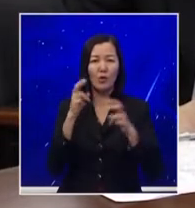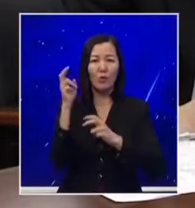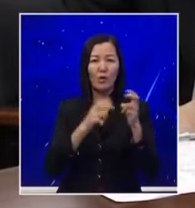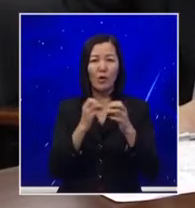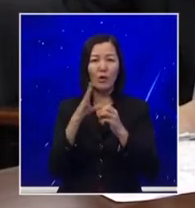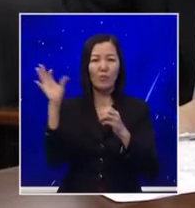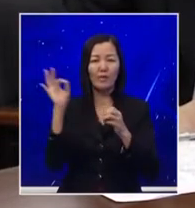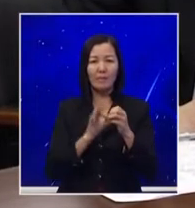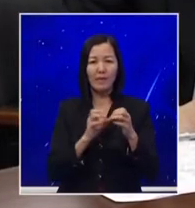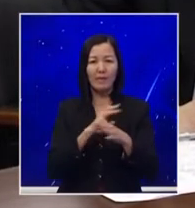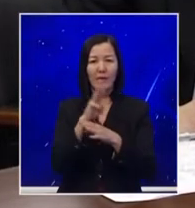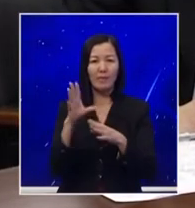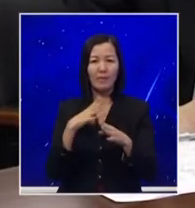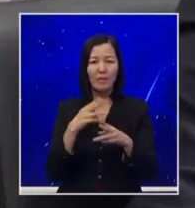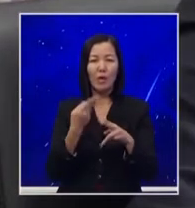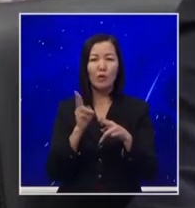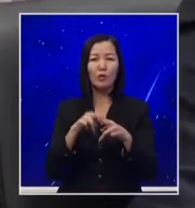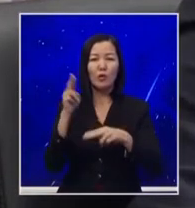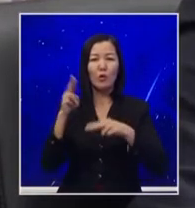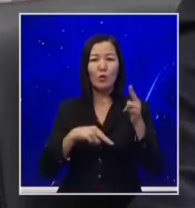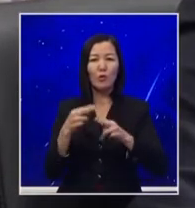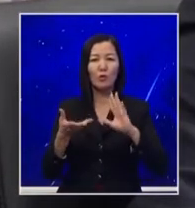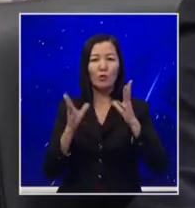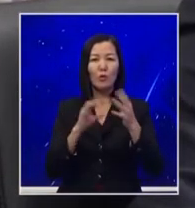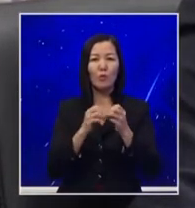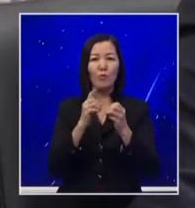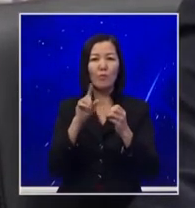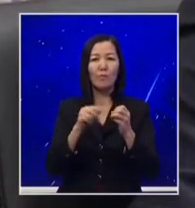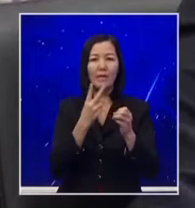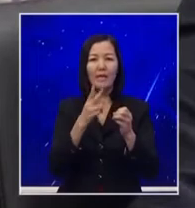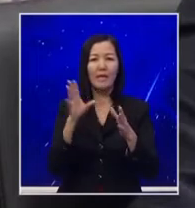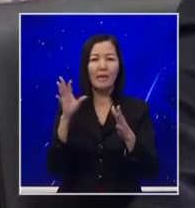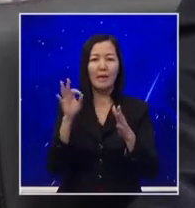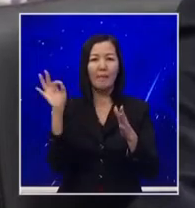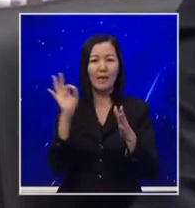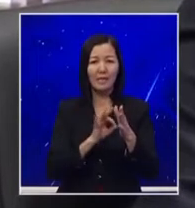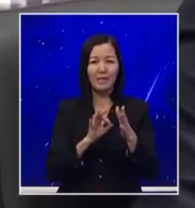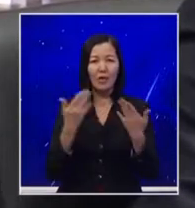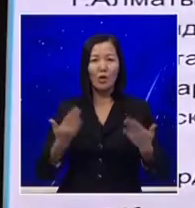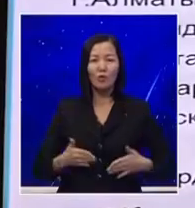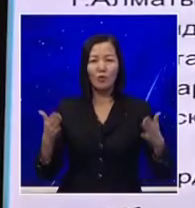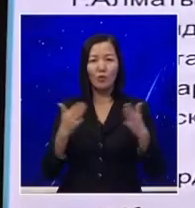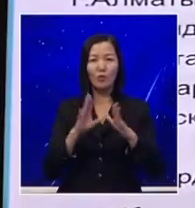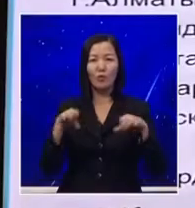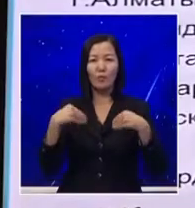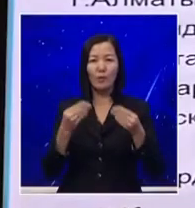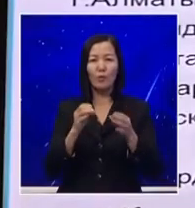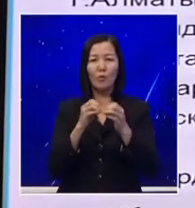15%-ға өсім қамтамасыз етілді. Сондай-ақ құрылыс көлемі 11.2%-ке, тұрғын үйді пайдалануға